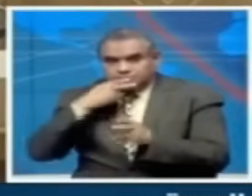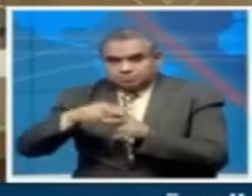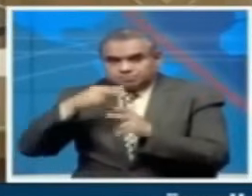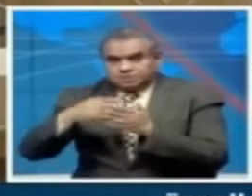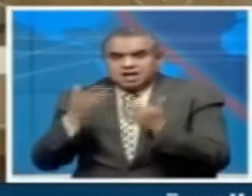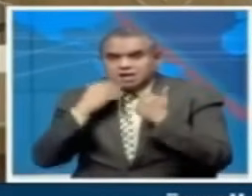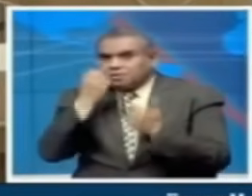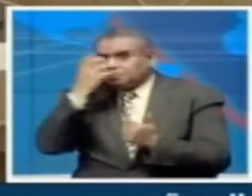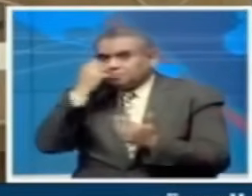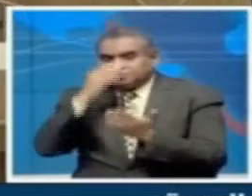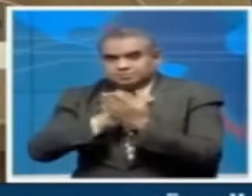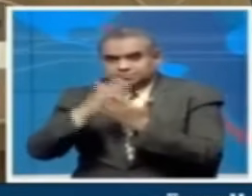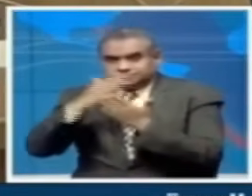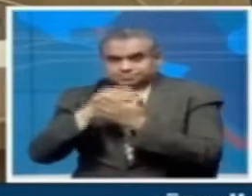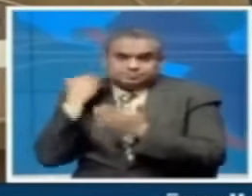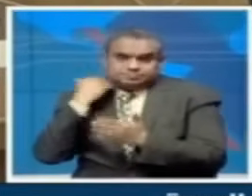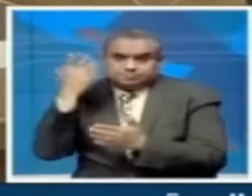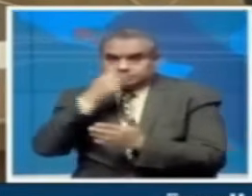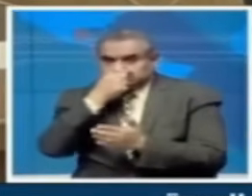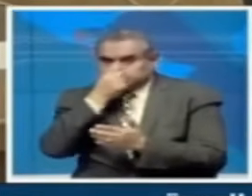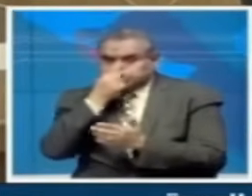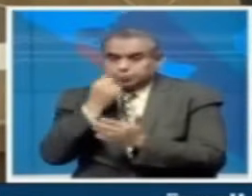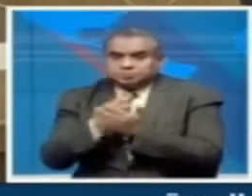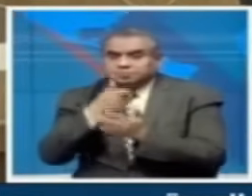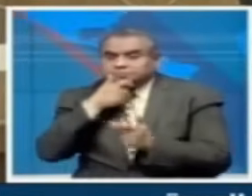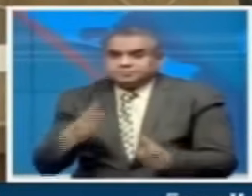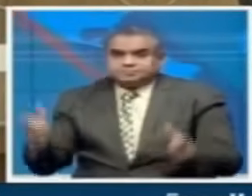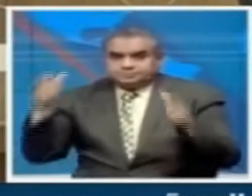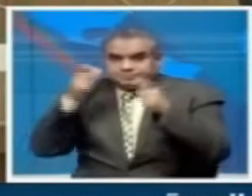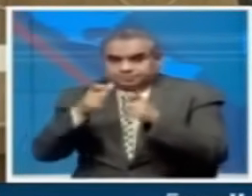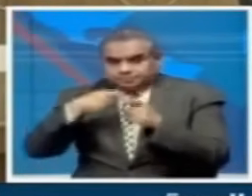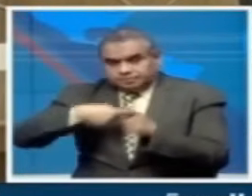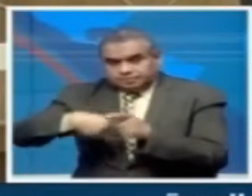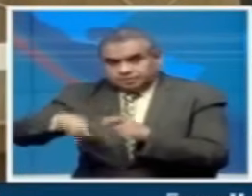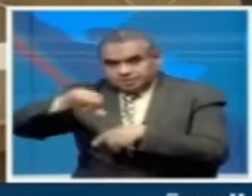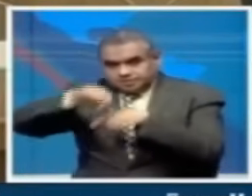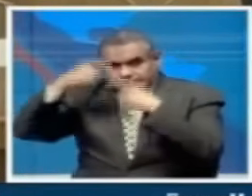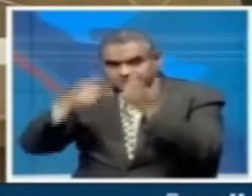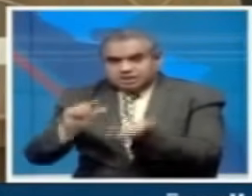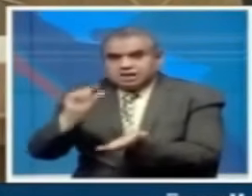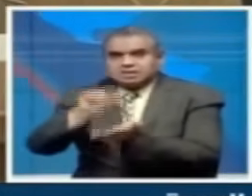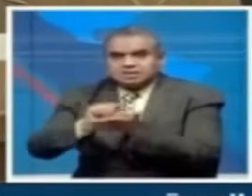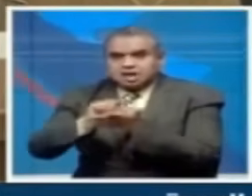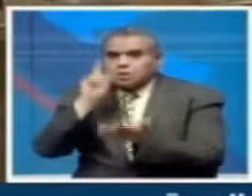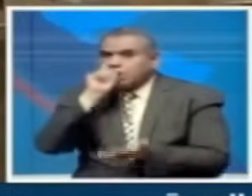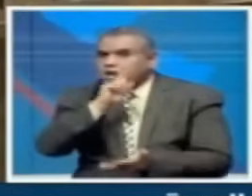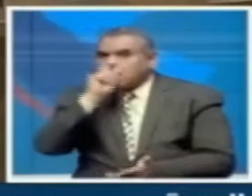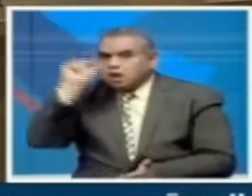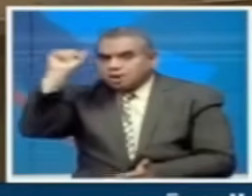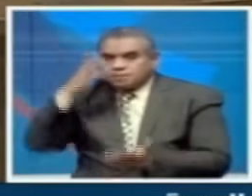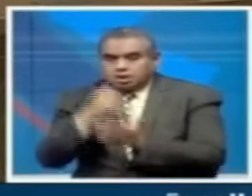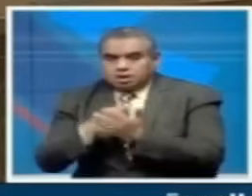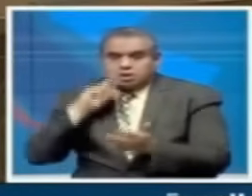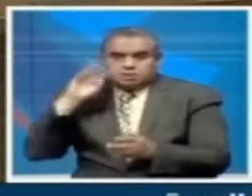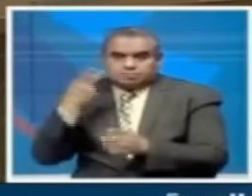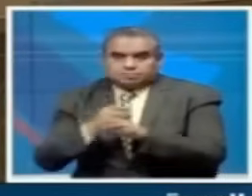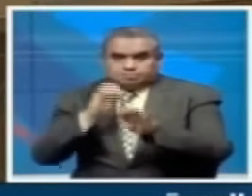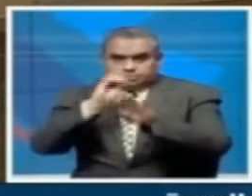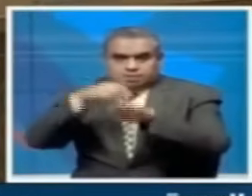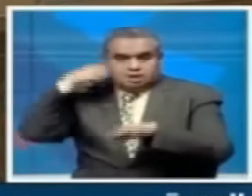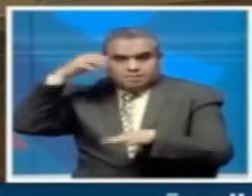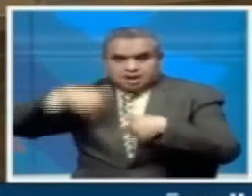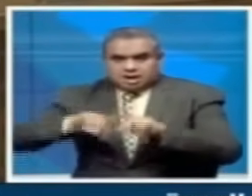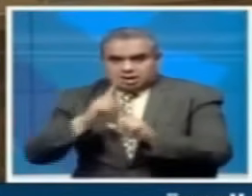لتغير المناخ COP28 المقرر عقده بدولة الإمارات العربية المتحدة، اطلع رئيس مجلس